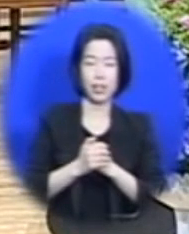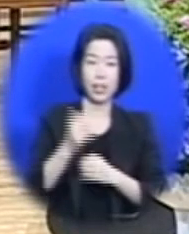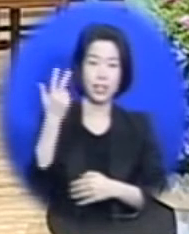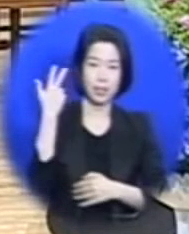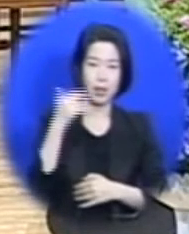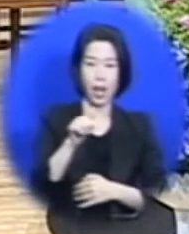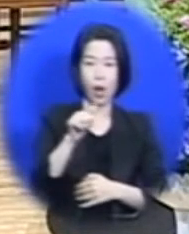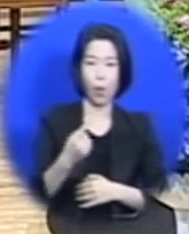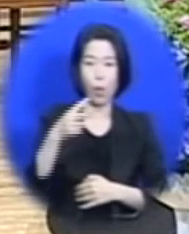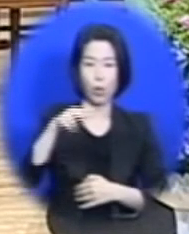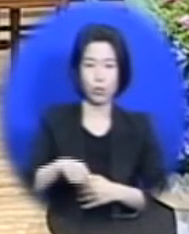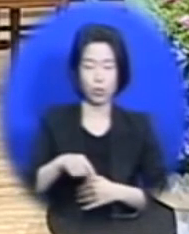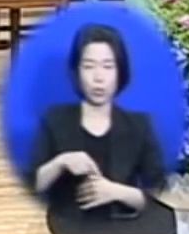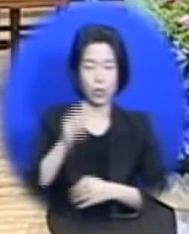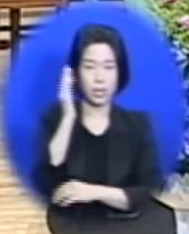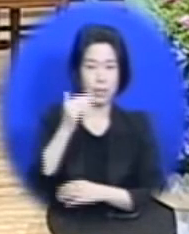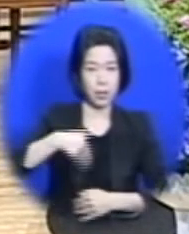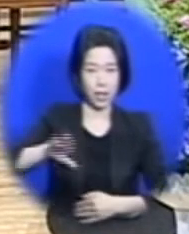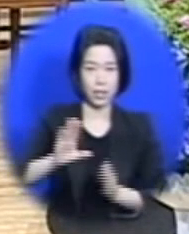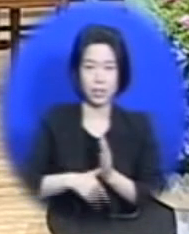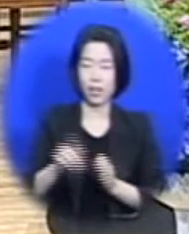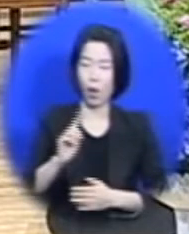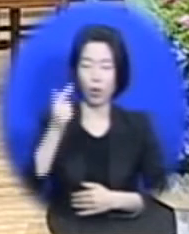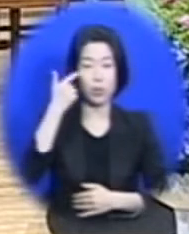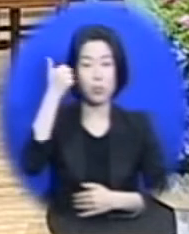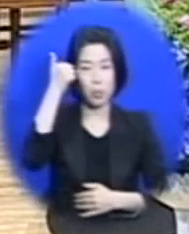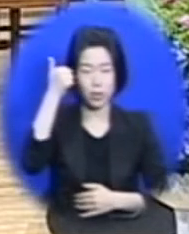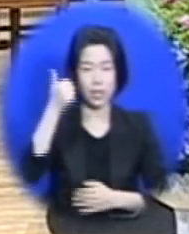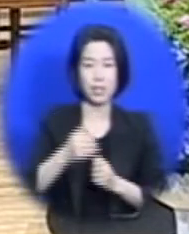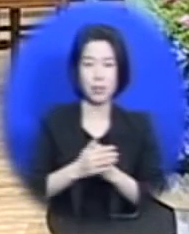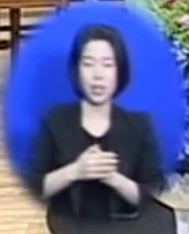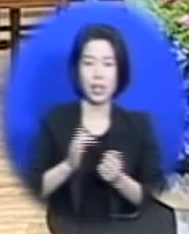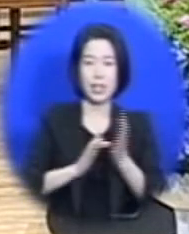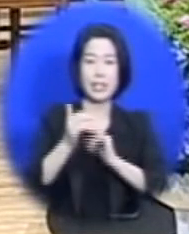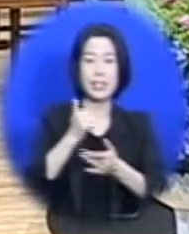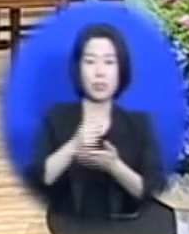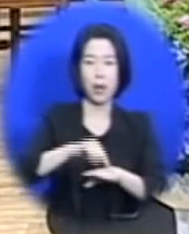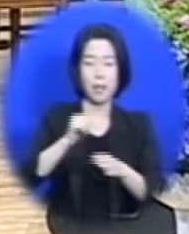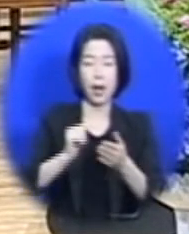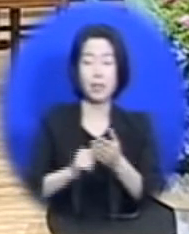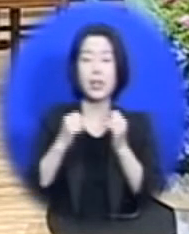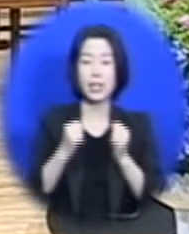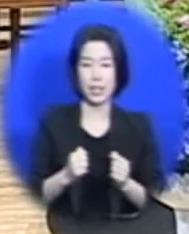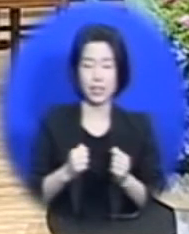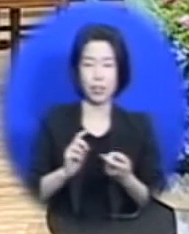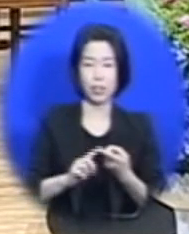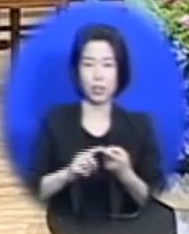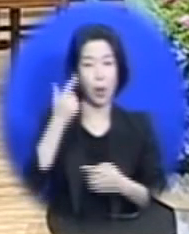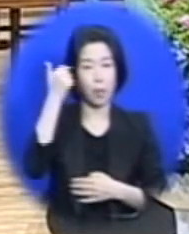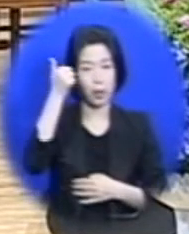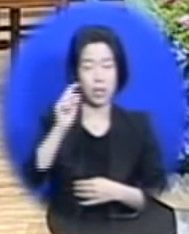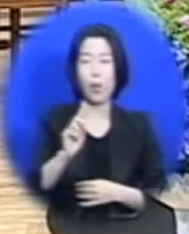지난번 호주 세미나 갔을 때 어느 목사님께서 예수님께서 마음이 계신 것을 목사님은 어떻게